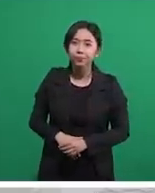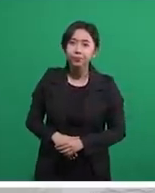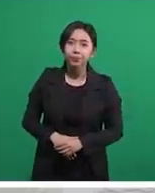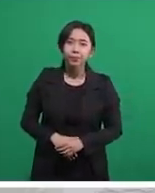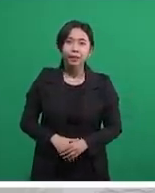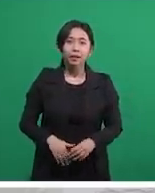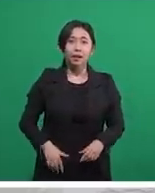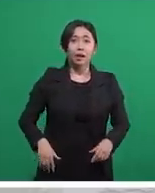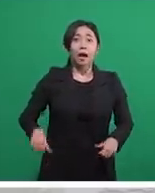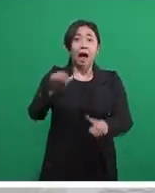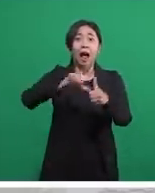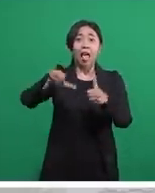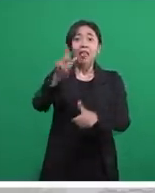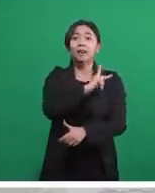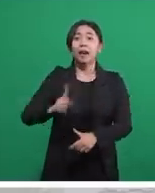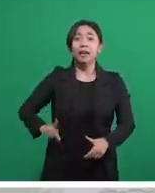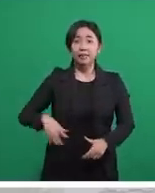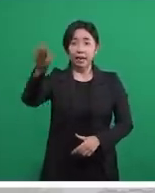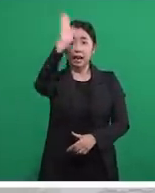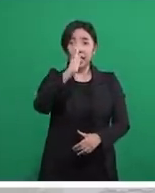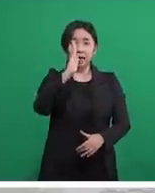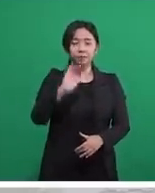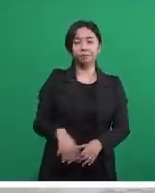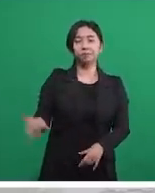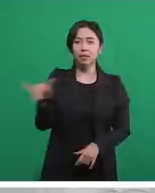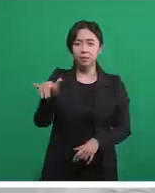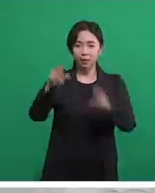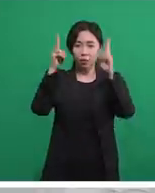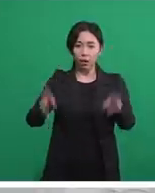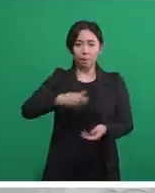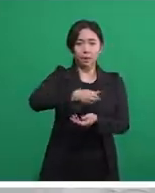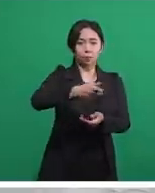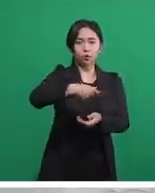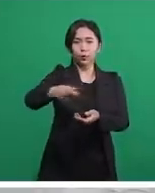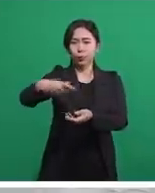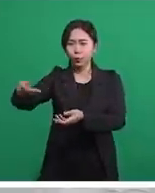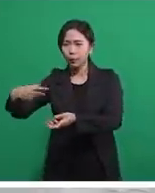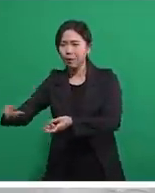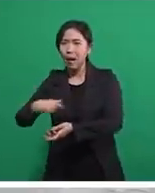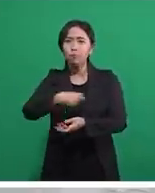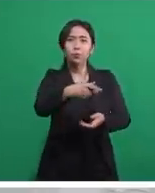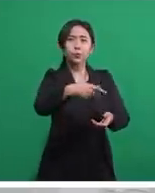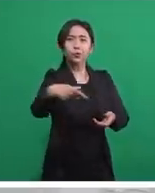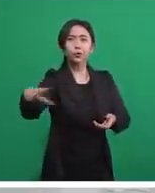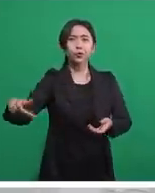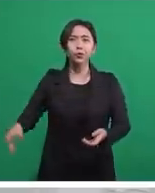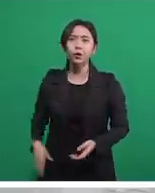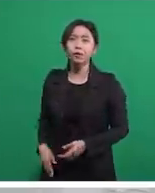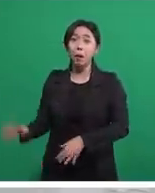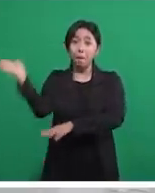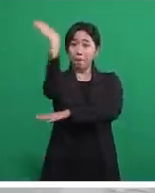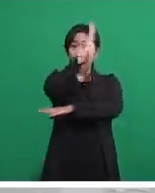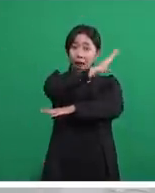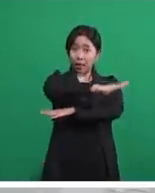beginilah hal kerajaan Allah itu. Seumpama orang menaburkan benih di tanah, lalu pada malam hari